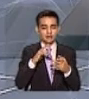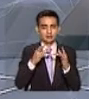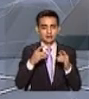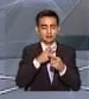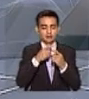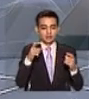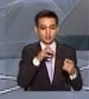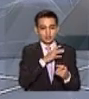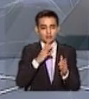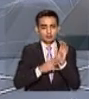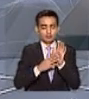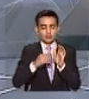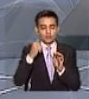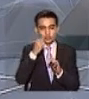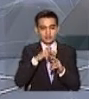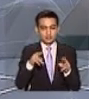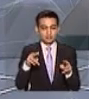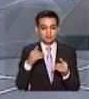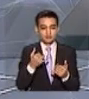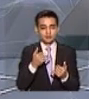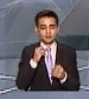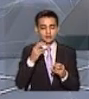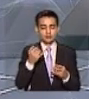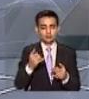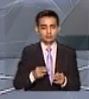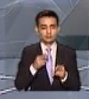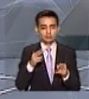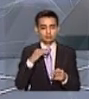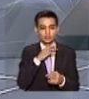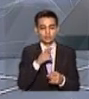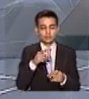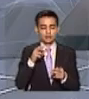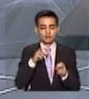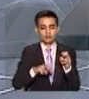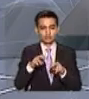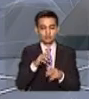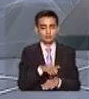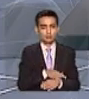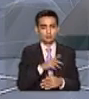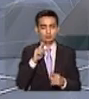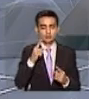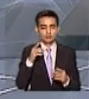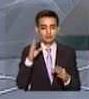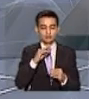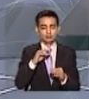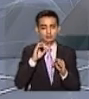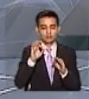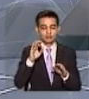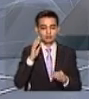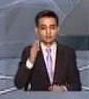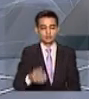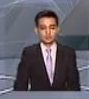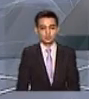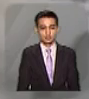лихие 90-е. Неужели криминал опять разгулялся? И почему преступников долго ищут? Нургали Карабаев искал ответы на эти